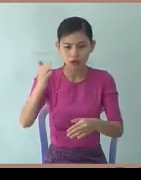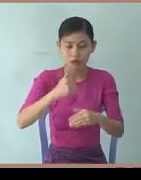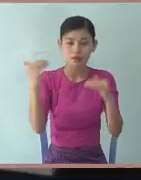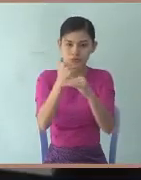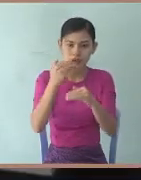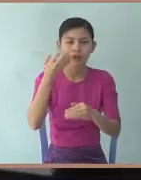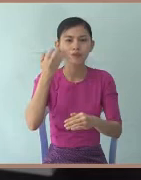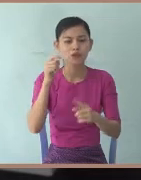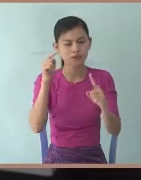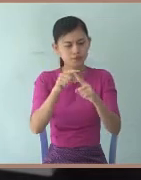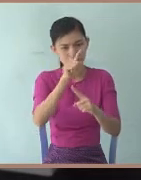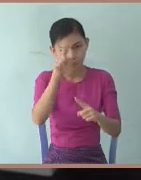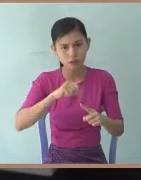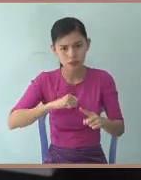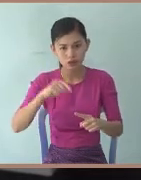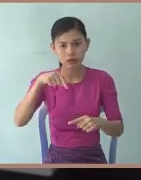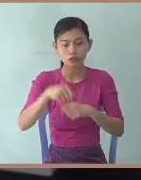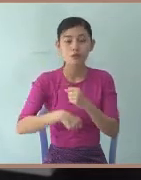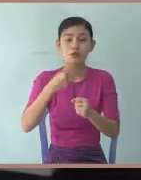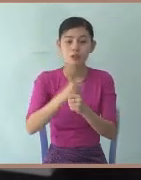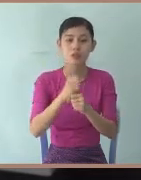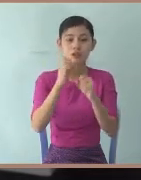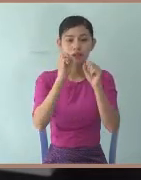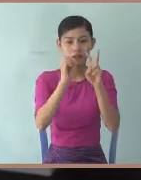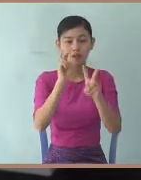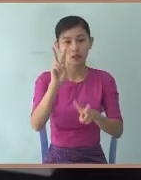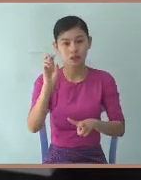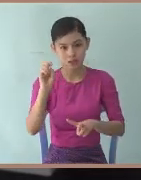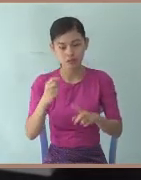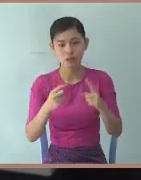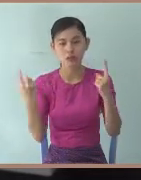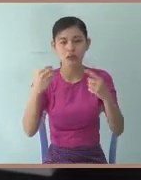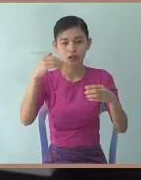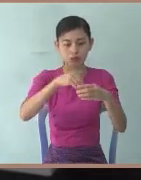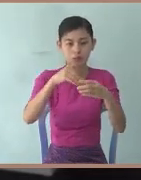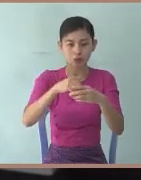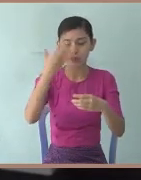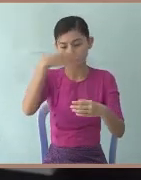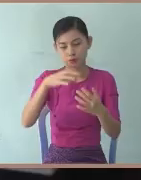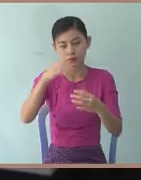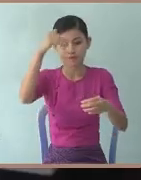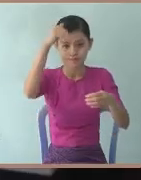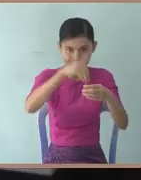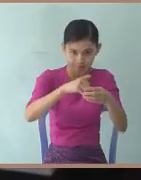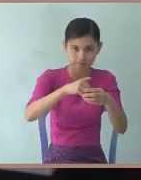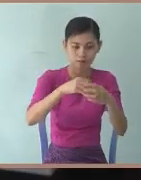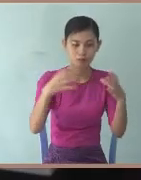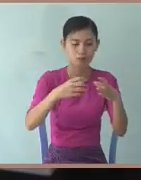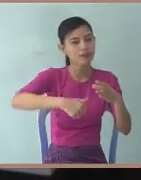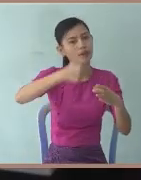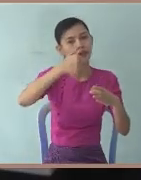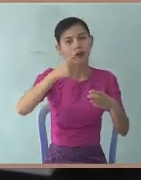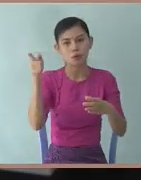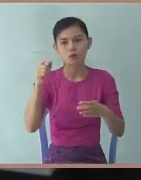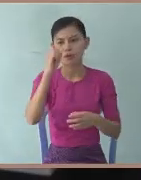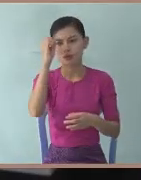တ်သက်ပြီးမှလည်းမေးချင်ပါတယ်တကယ်လို့ဒီ2029ခုနှစ်ရဲ့ရွေးကောက်ပွဲမှာကျွန်တော်ပြလိုက်တဲ့ပါတီကအနိုင်ရခဲ့မ